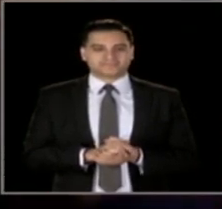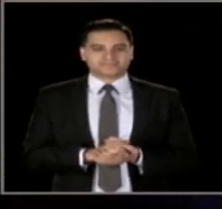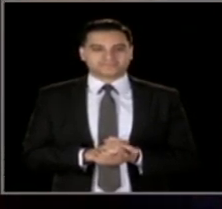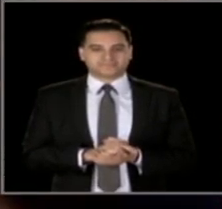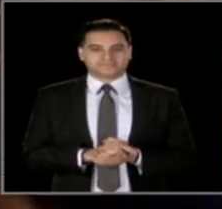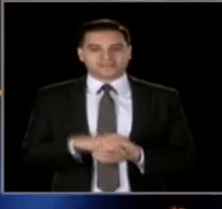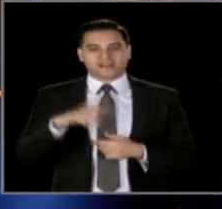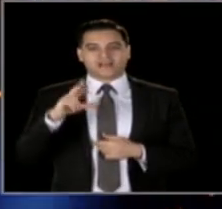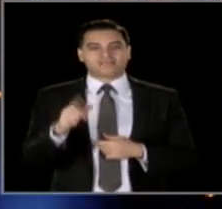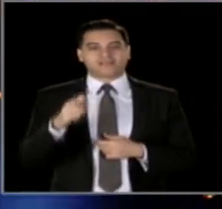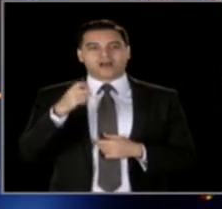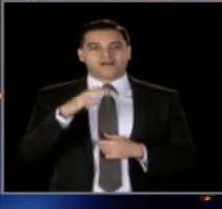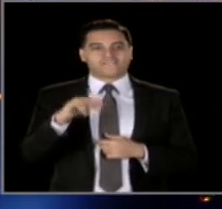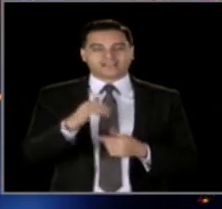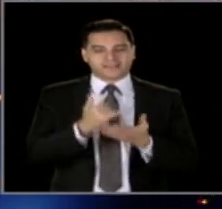الرفعي